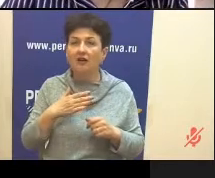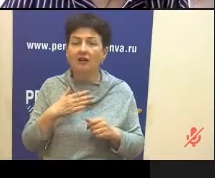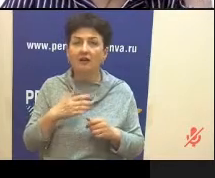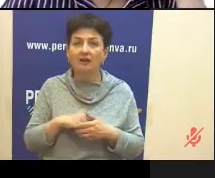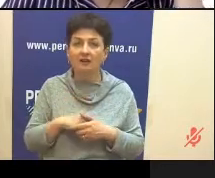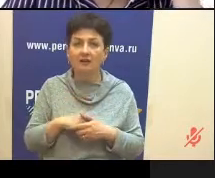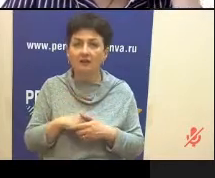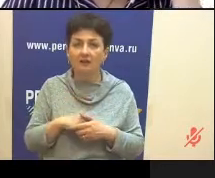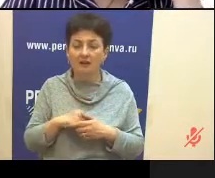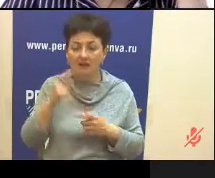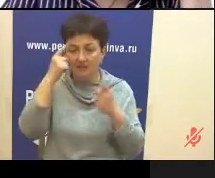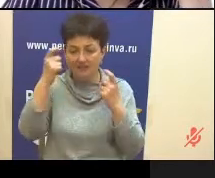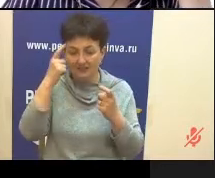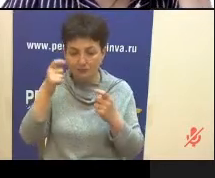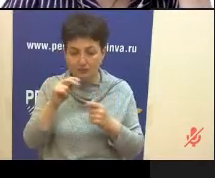Это делает наш